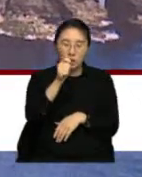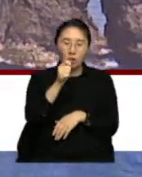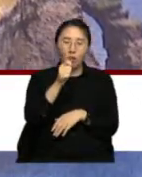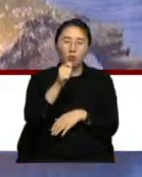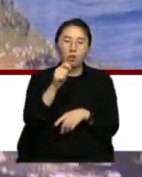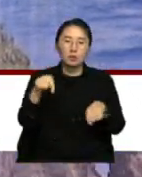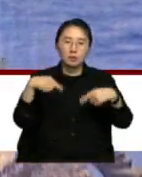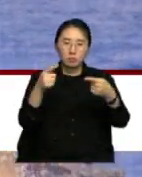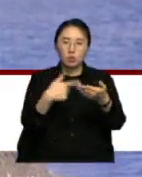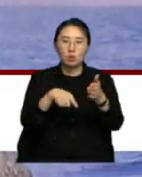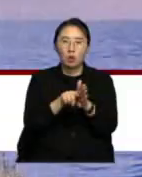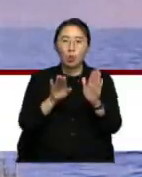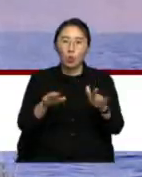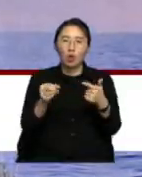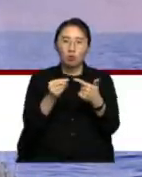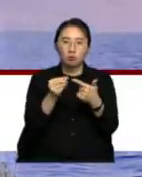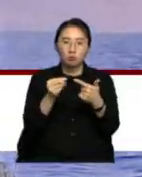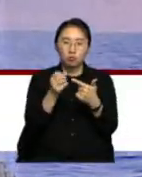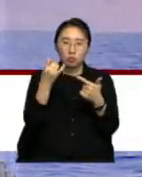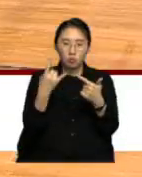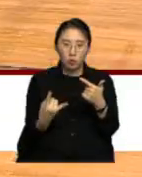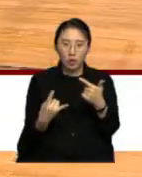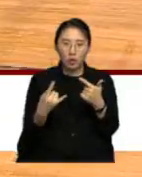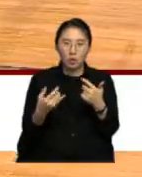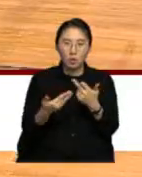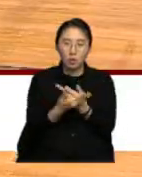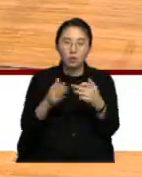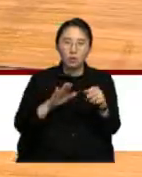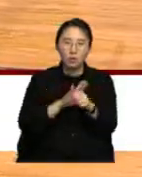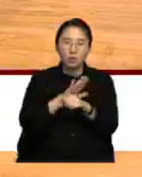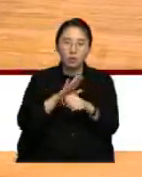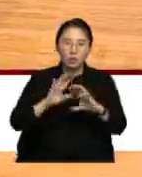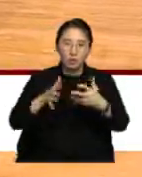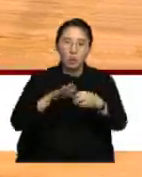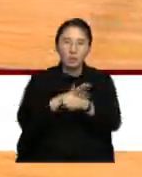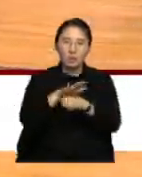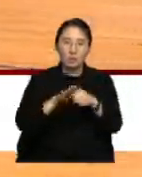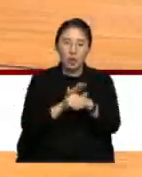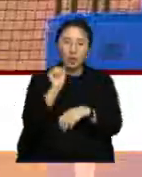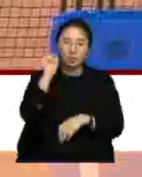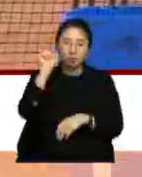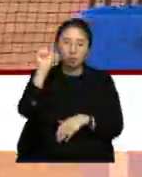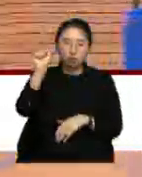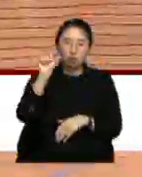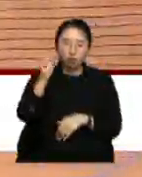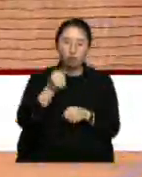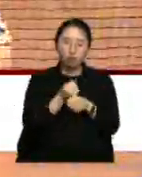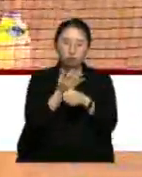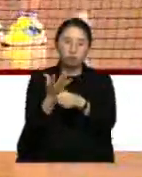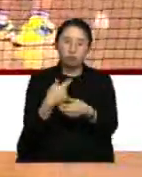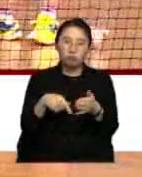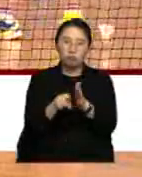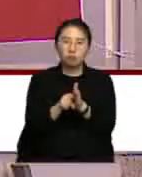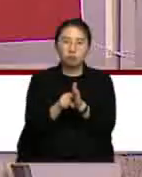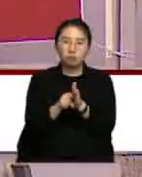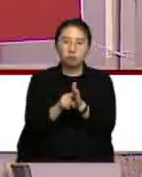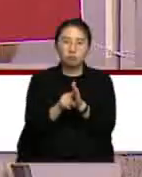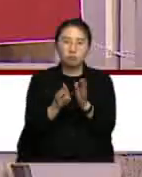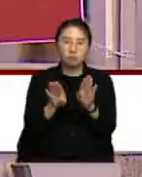2012년에 시작해 올해로 6년째 독도와 나라 사랑의 메시지를 스포츠로 전달하기 위해 매년 개최되고